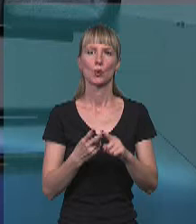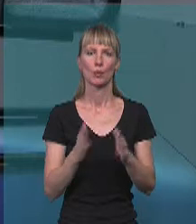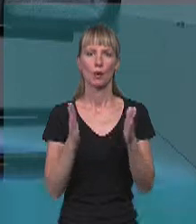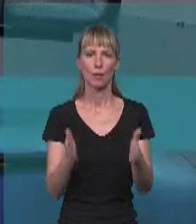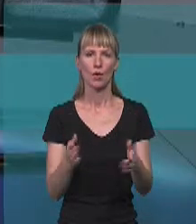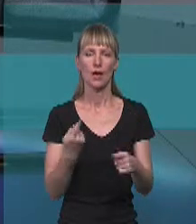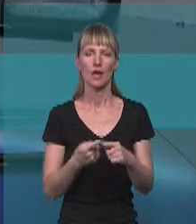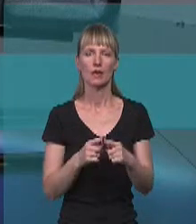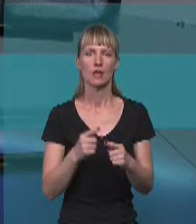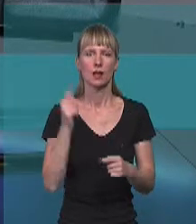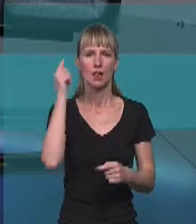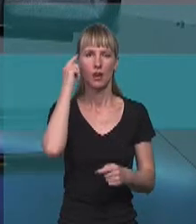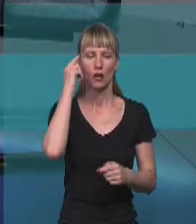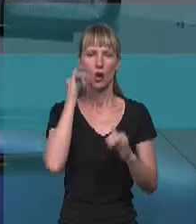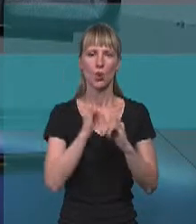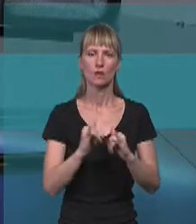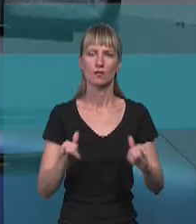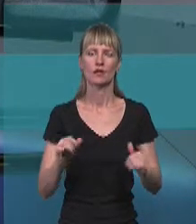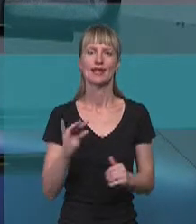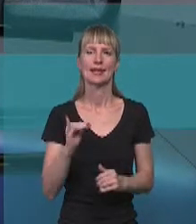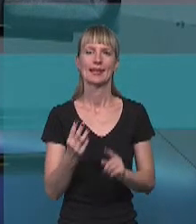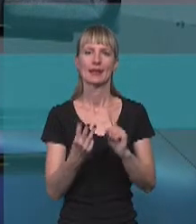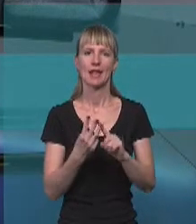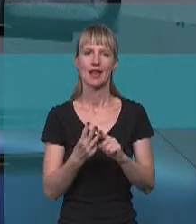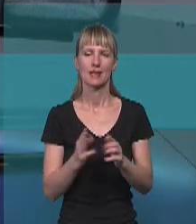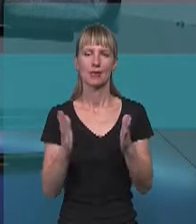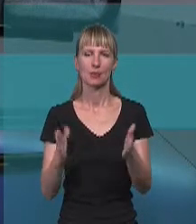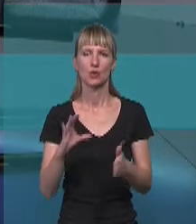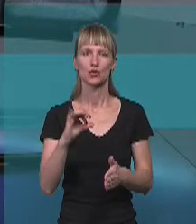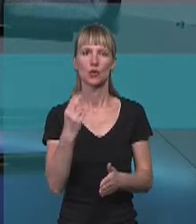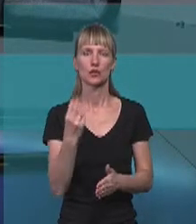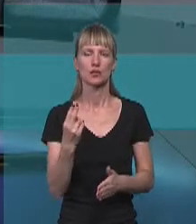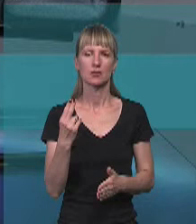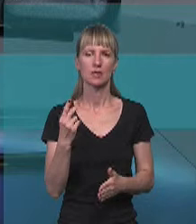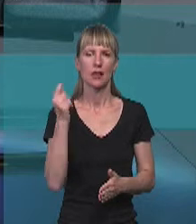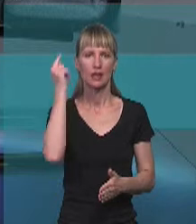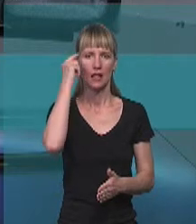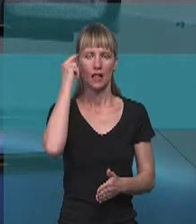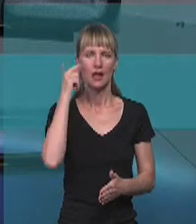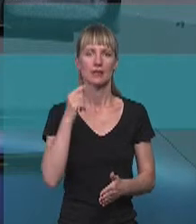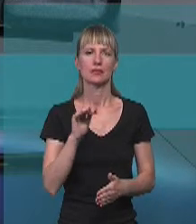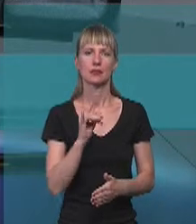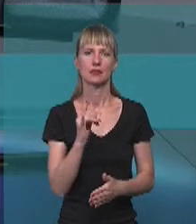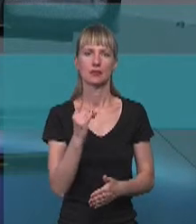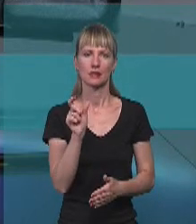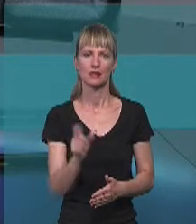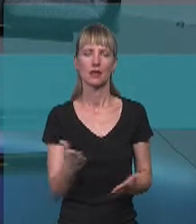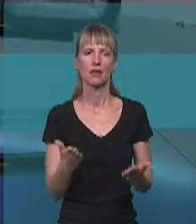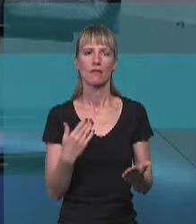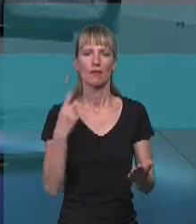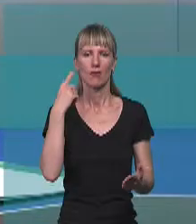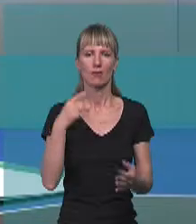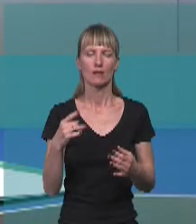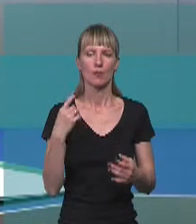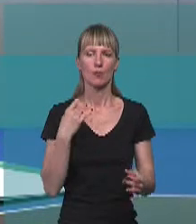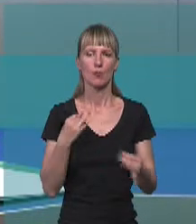– це інтелектуальний розвиток, і третій блок – соціальний інтелект дитини, яким чином вона взаємодіє, яким